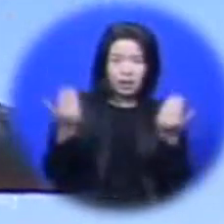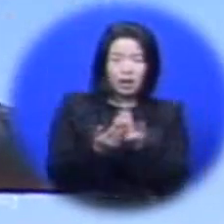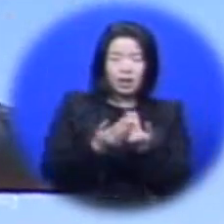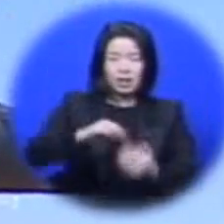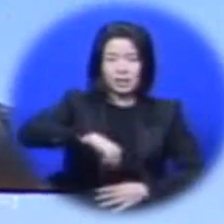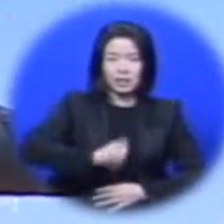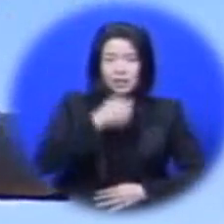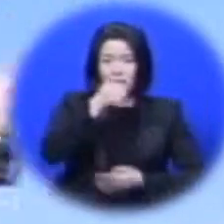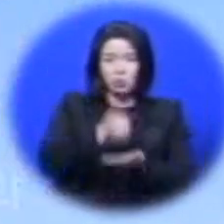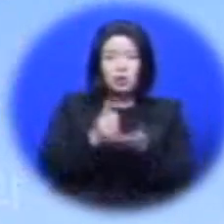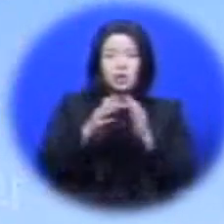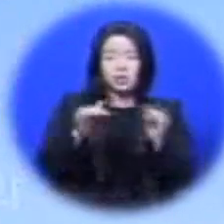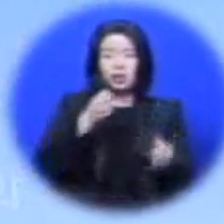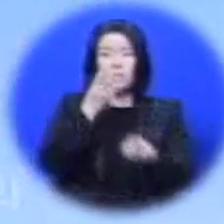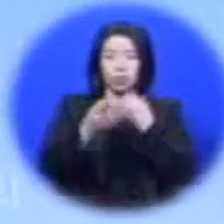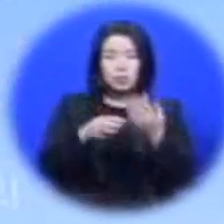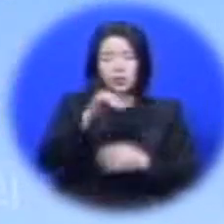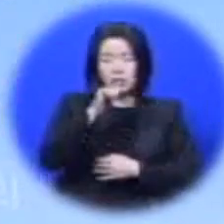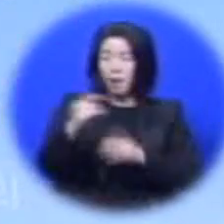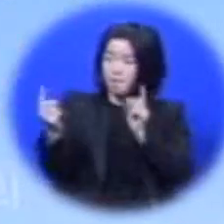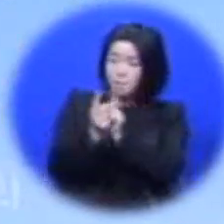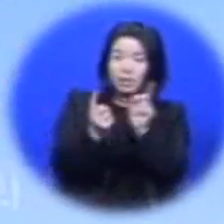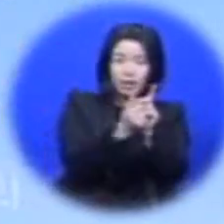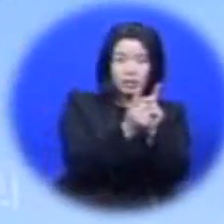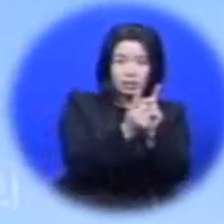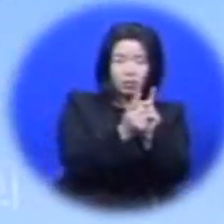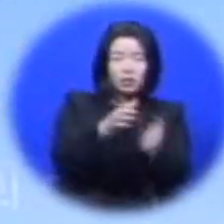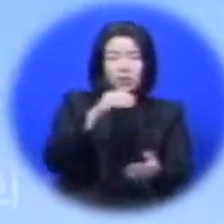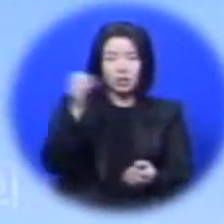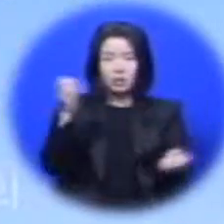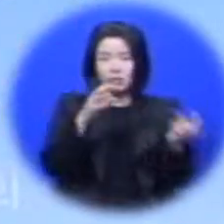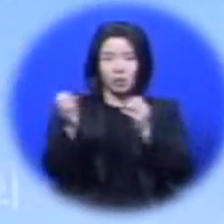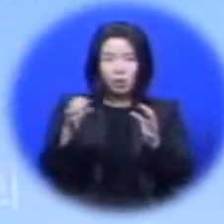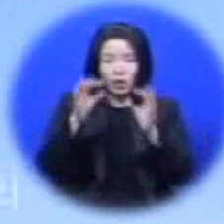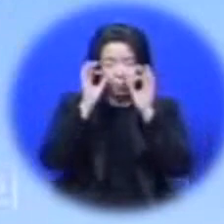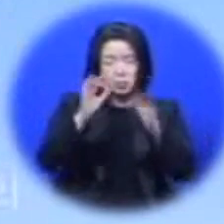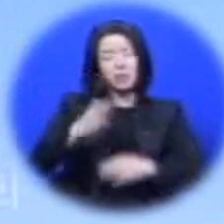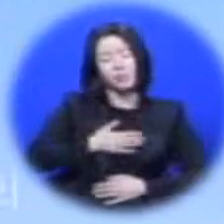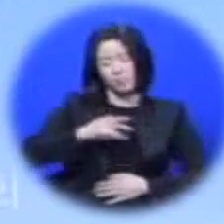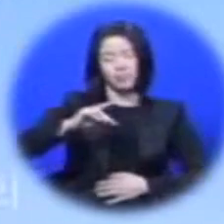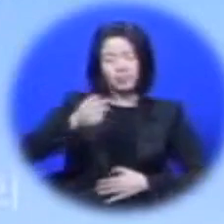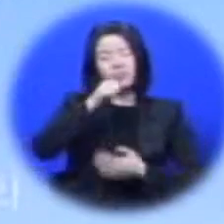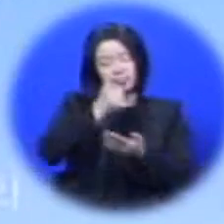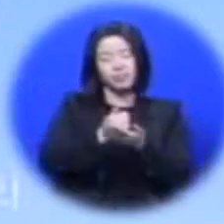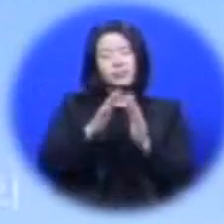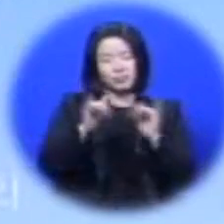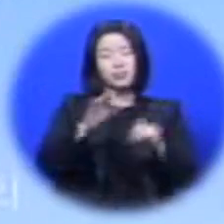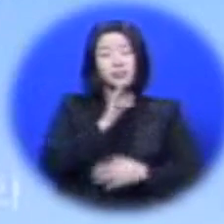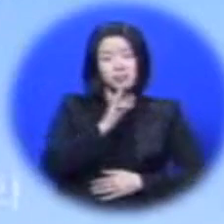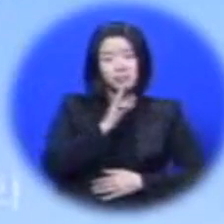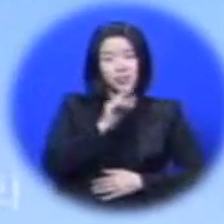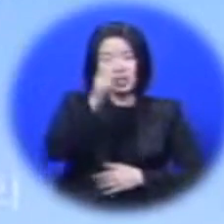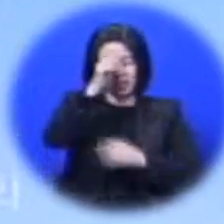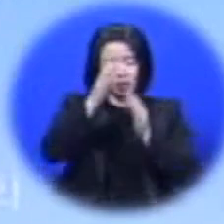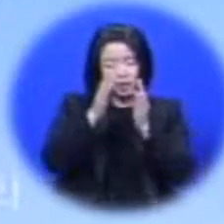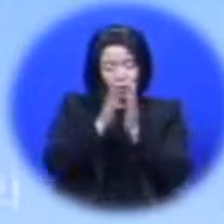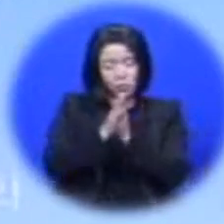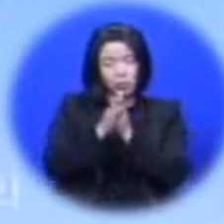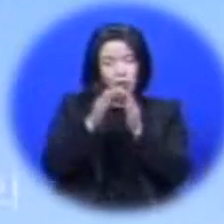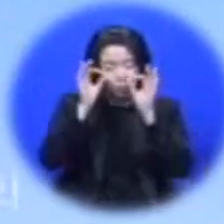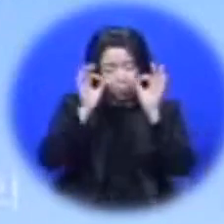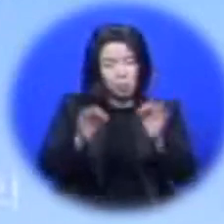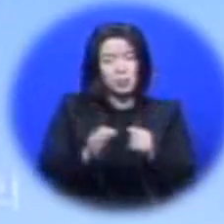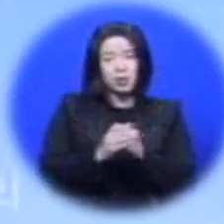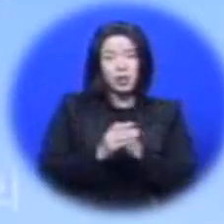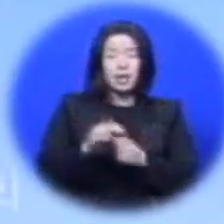고백합니다. 이렇게 만나서 이야기하면 나도 죄인이에요 이렇게 기도할 때 보면 하나님 지난주간에도 말할